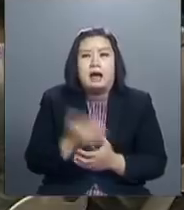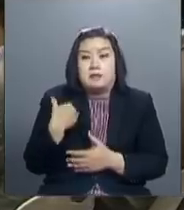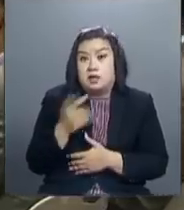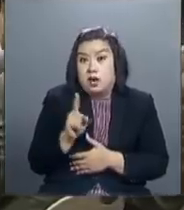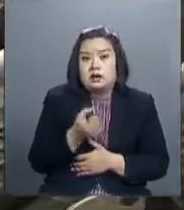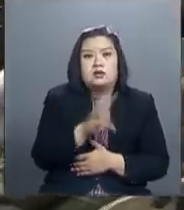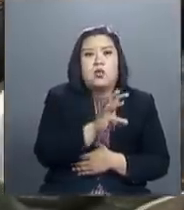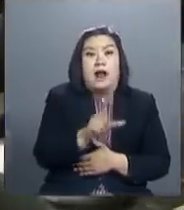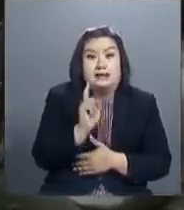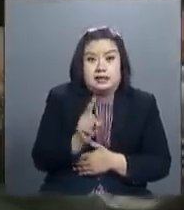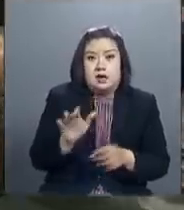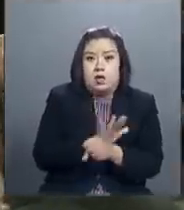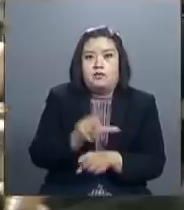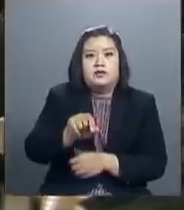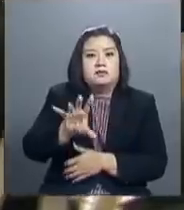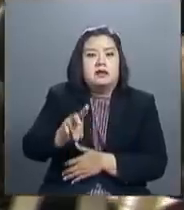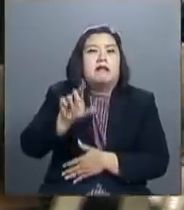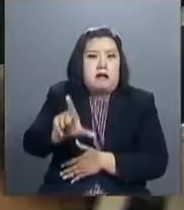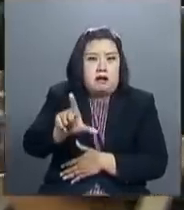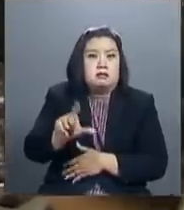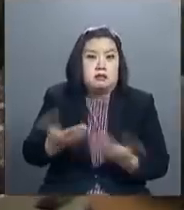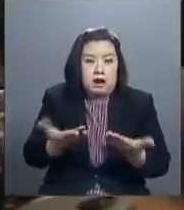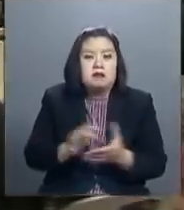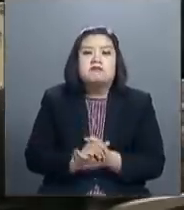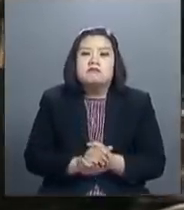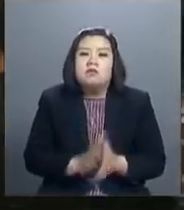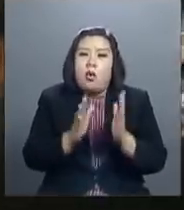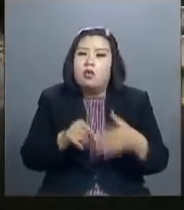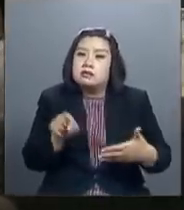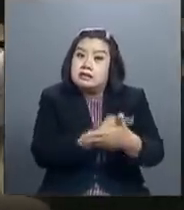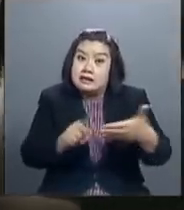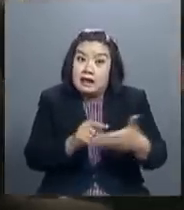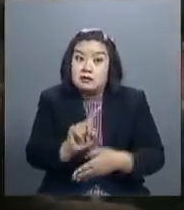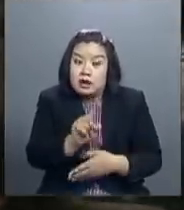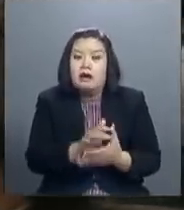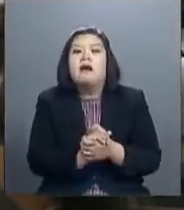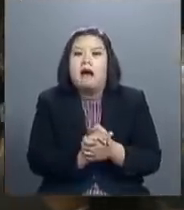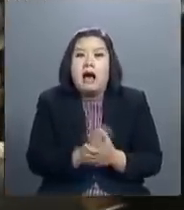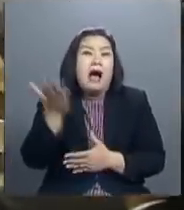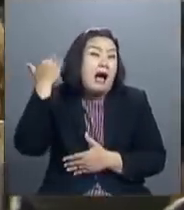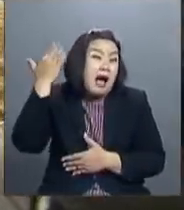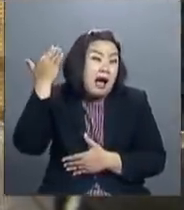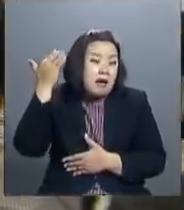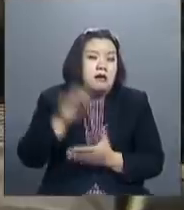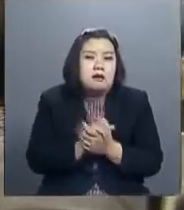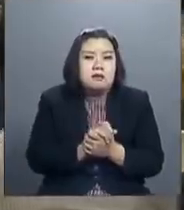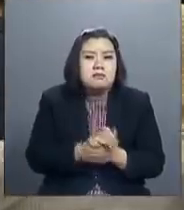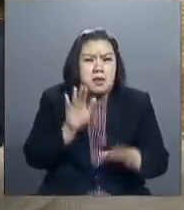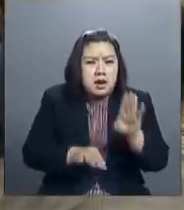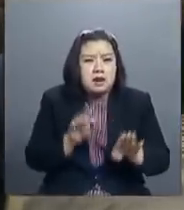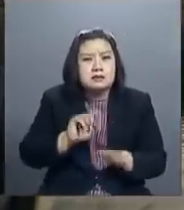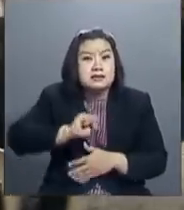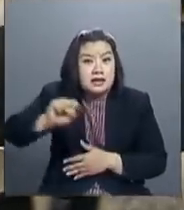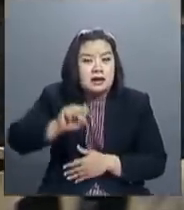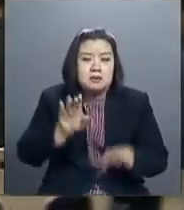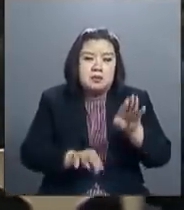านจากทั้งหมด27ล้านด้วยคะแนนที่ว่านี้จะเห็นว่าคว้าชัยชนะมาได้ครั้งละ100ถึง100